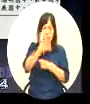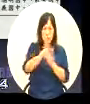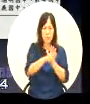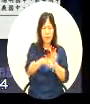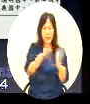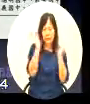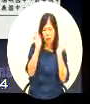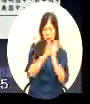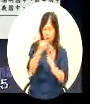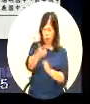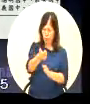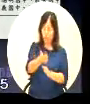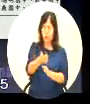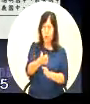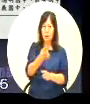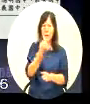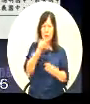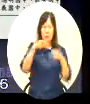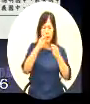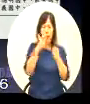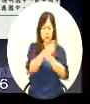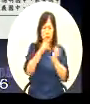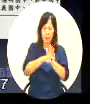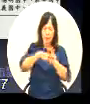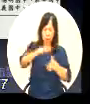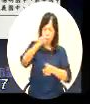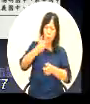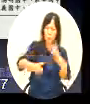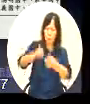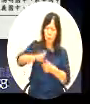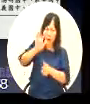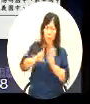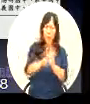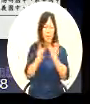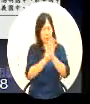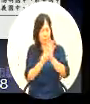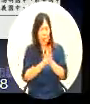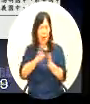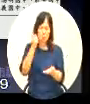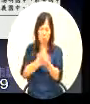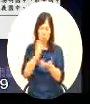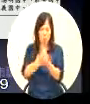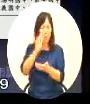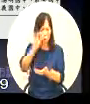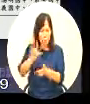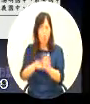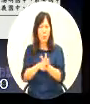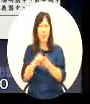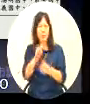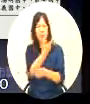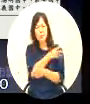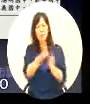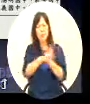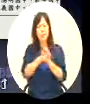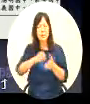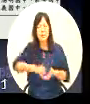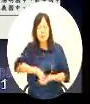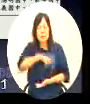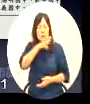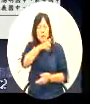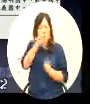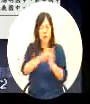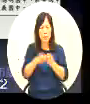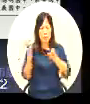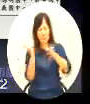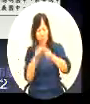孩子很优秀，常常代表高雄市去比赛表演还得名次，不管是我们的寿天国小棒球队，